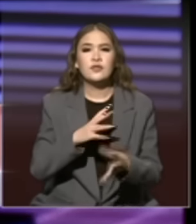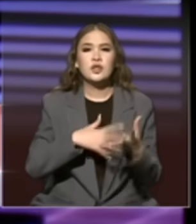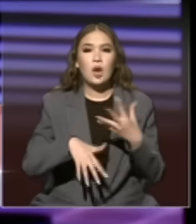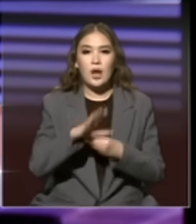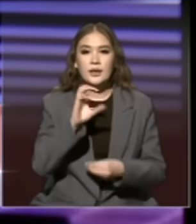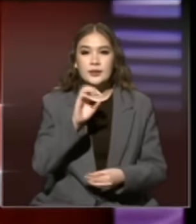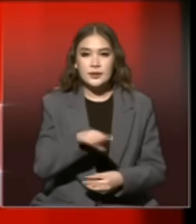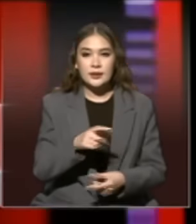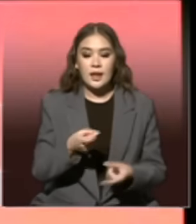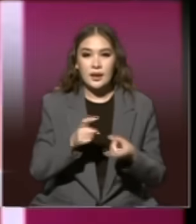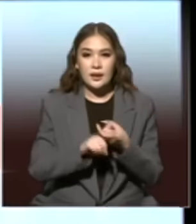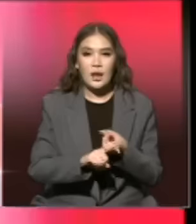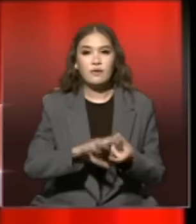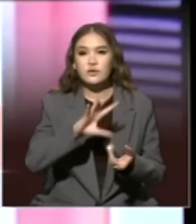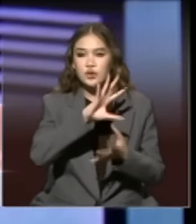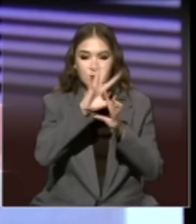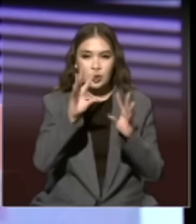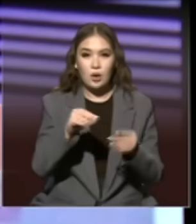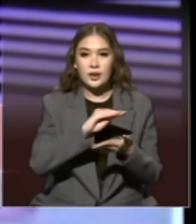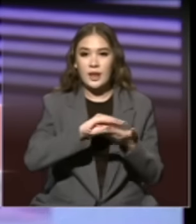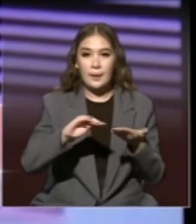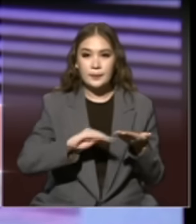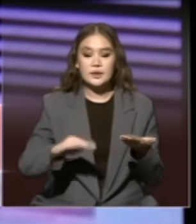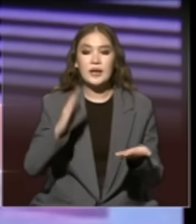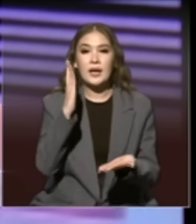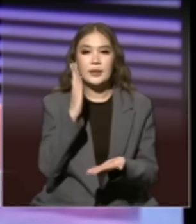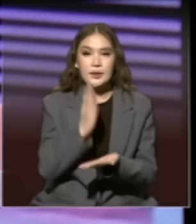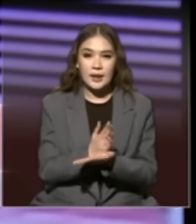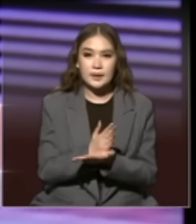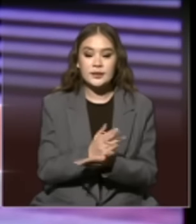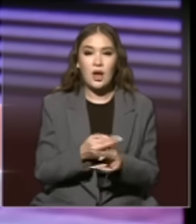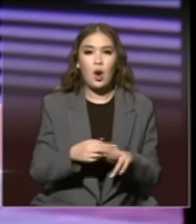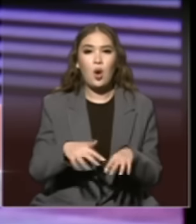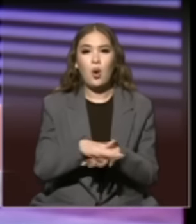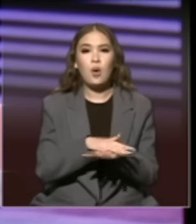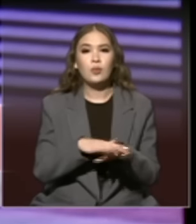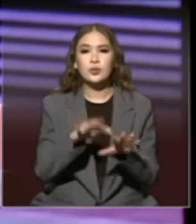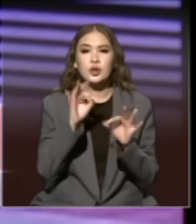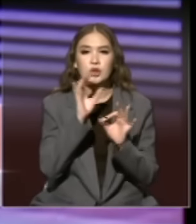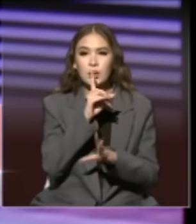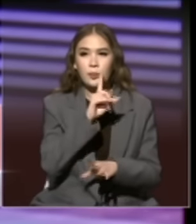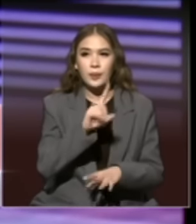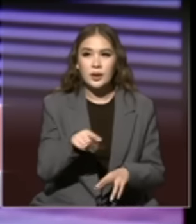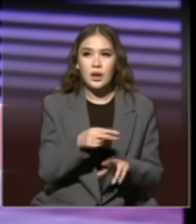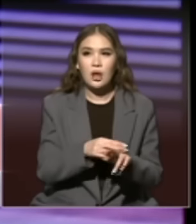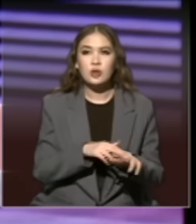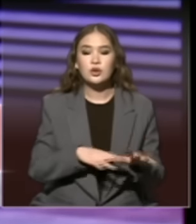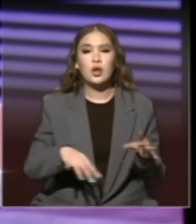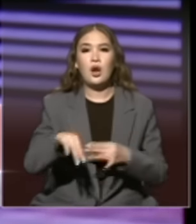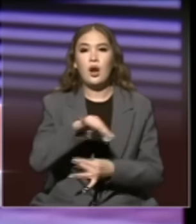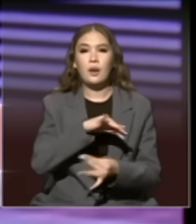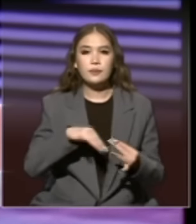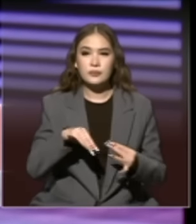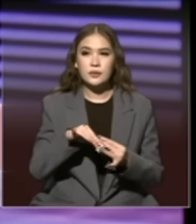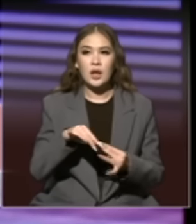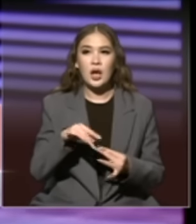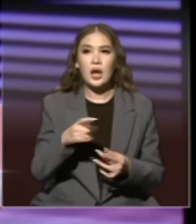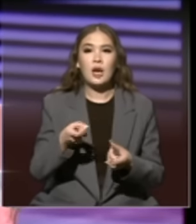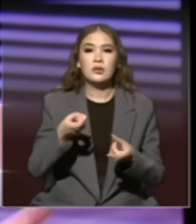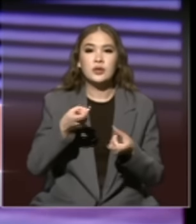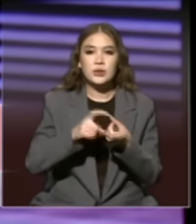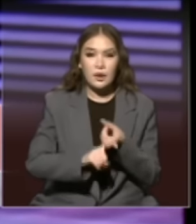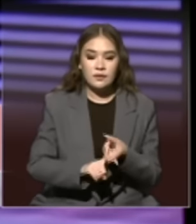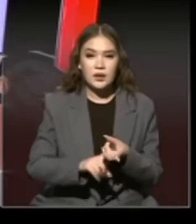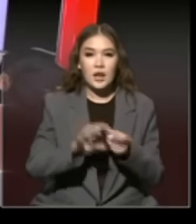ол заңда тәпіштеп жазылған. Ол енді қоғам кешірмеді екен деп, қоғамдық пікірдің резонансын тудырды екен деп,